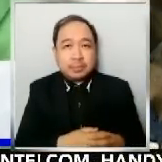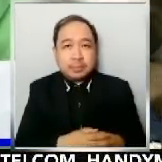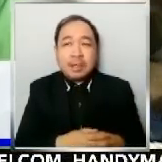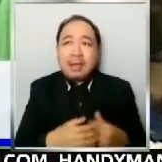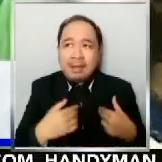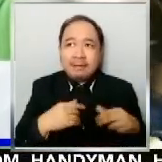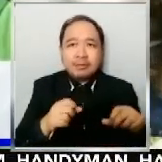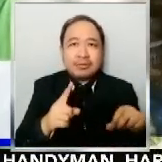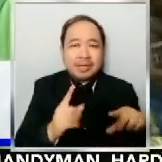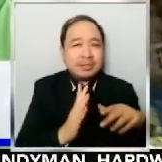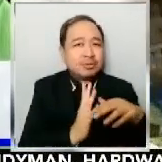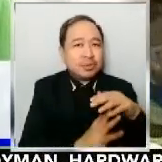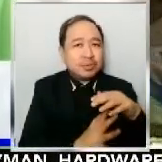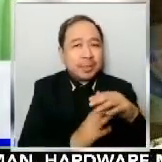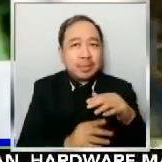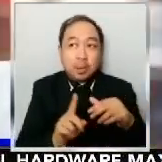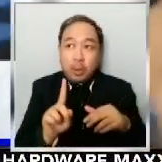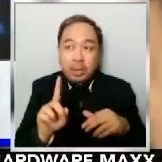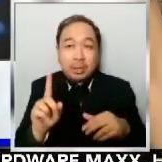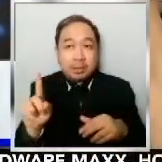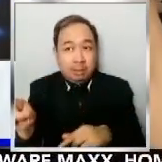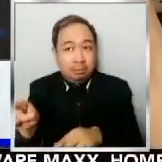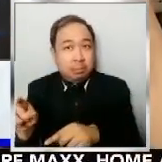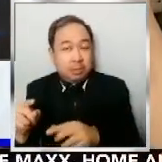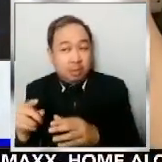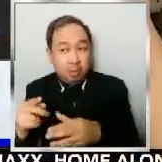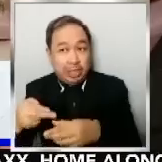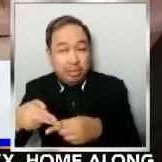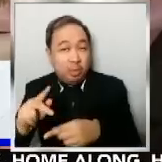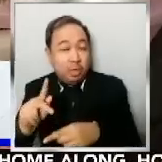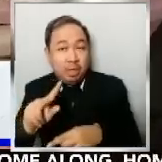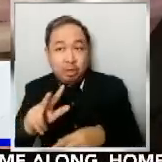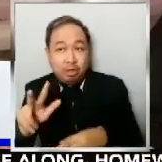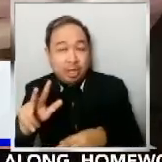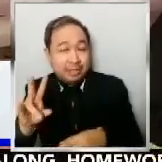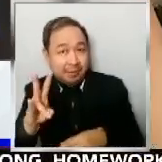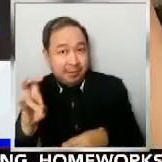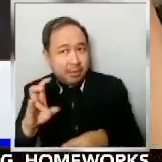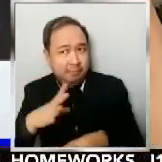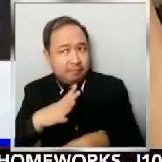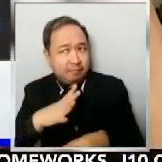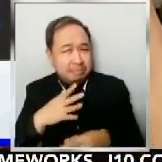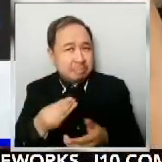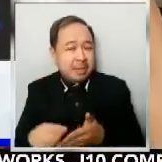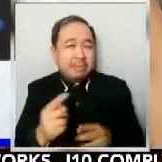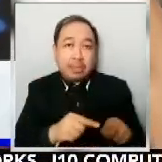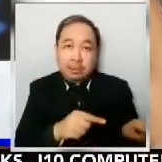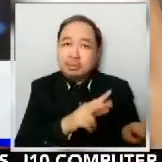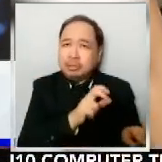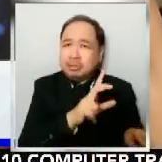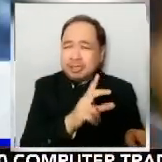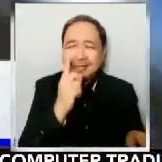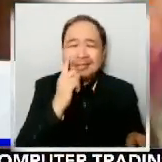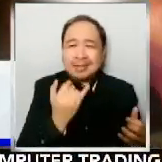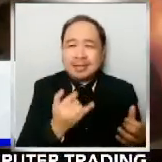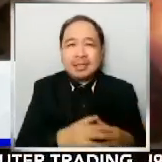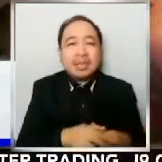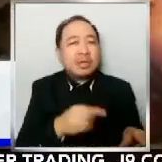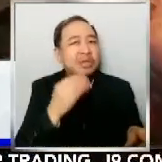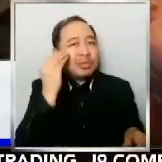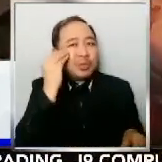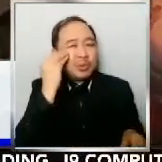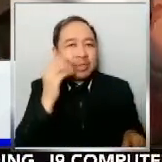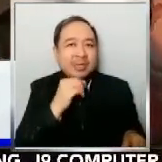Ayun, 700 nga, may bumili. Ito pa kayong 330. Divisore lang po kami kumukuha ng sibuyas na. Pero hindi taga dito sa atin yung sibuyas na to.